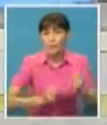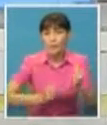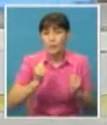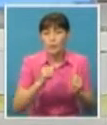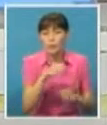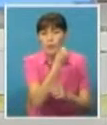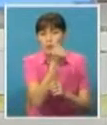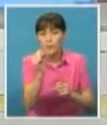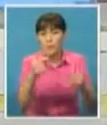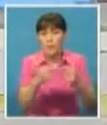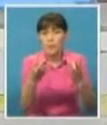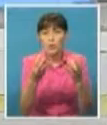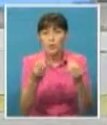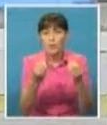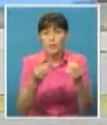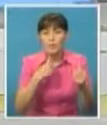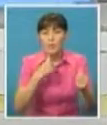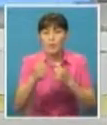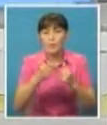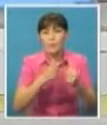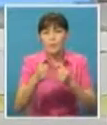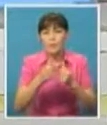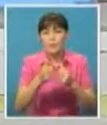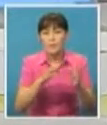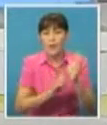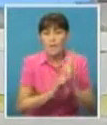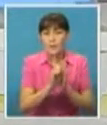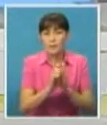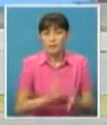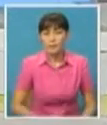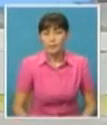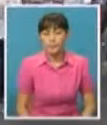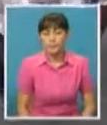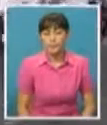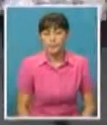жеңімпаздарды анықтады. Сонымен қатар кешенді түрде спорттық сайыстарда қолға алыныпты.